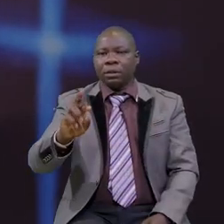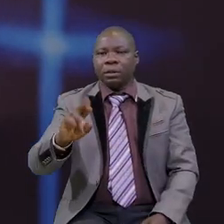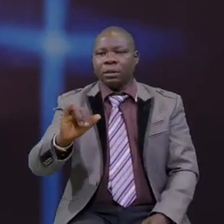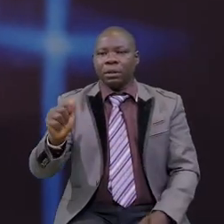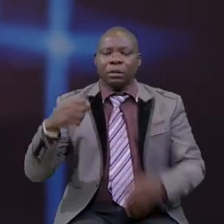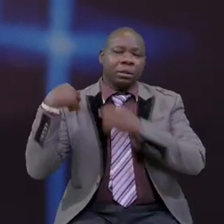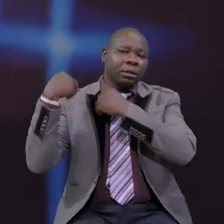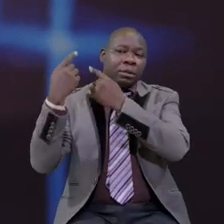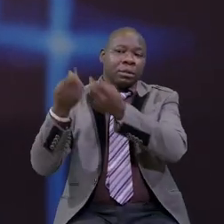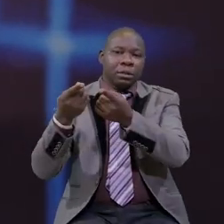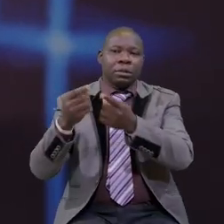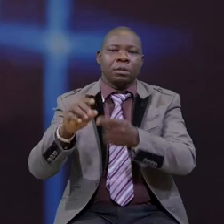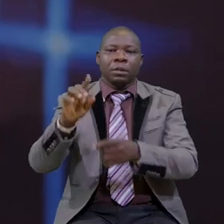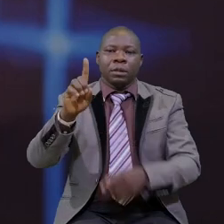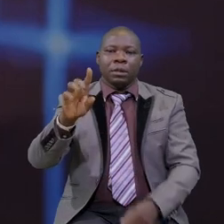depuis